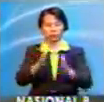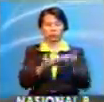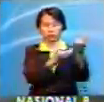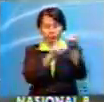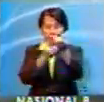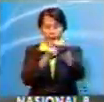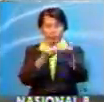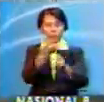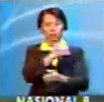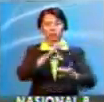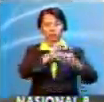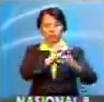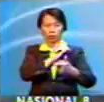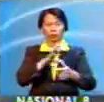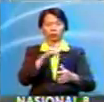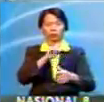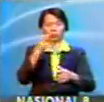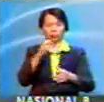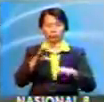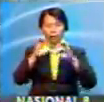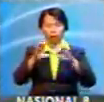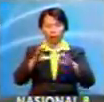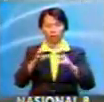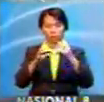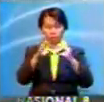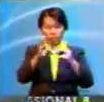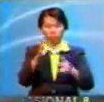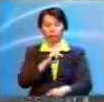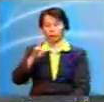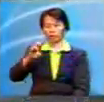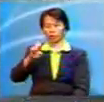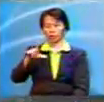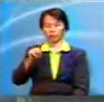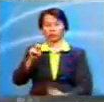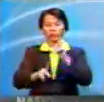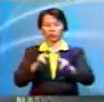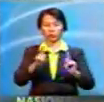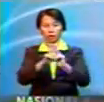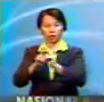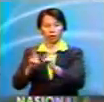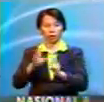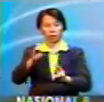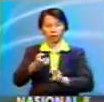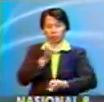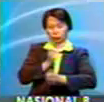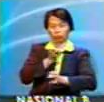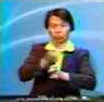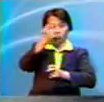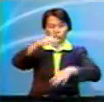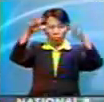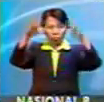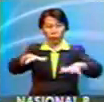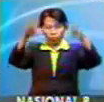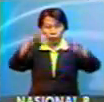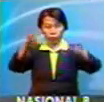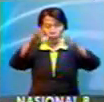dan penyelamat, polis, unit anjing pengesan K9, rela serta penduduk setempat. Operasi sedikit sukai kurang hujan lebat